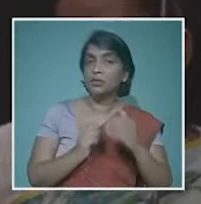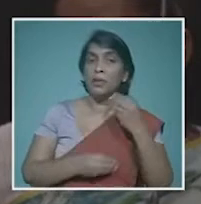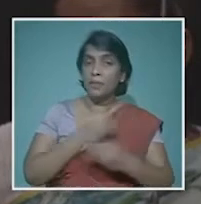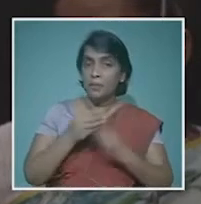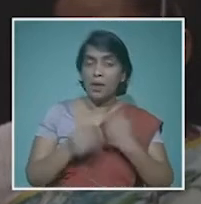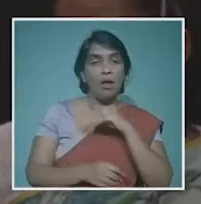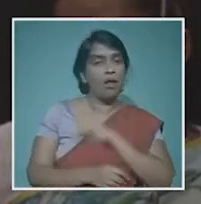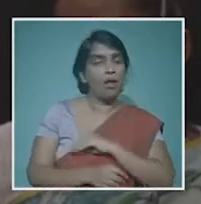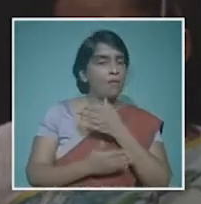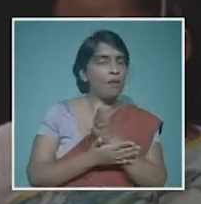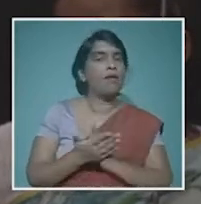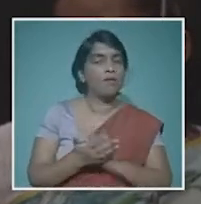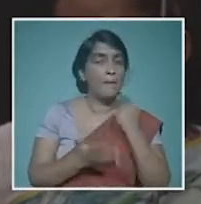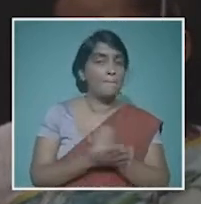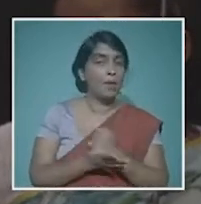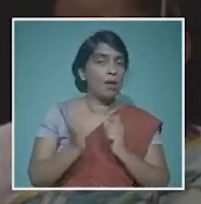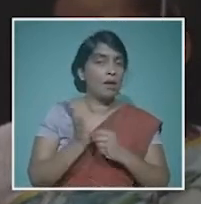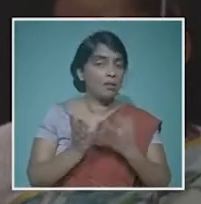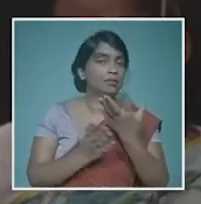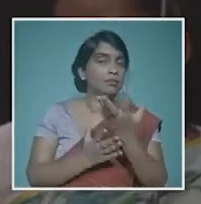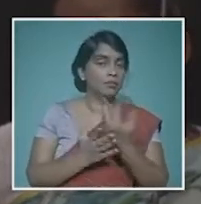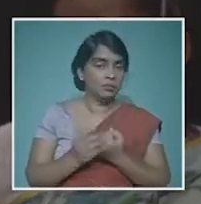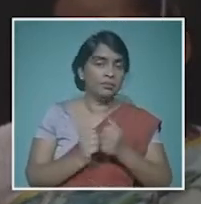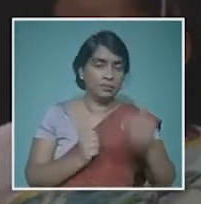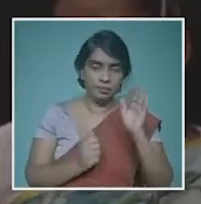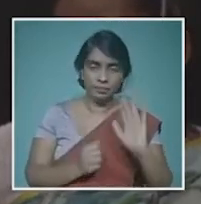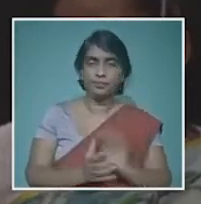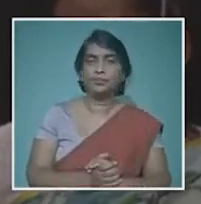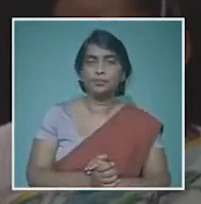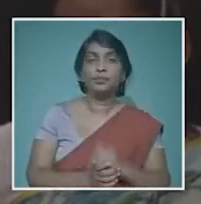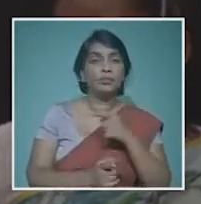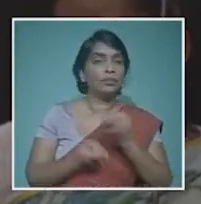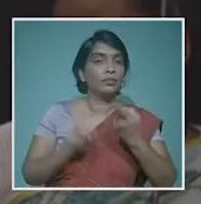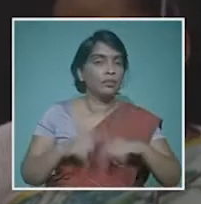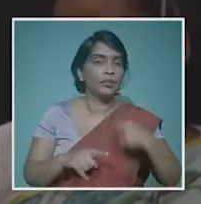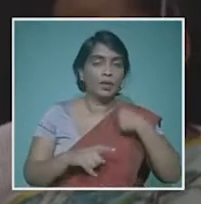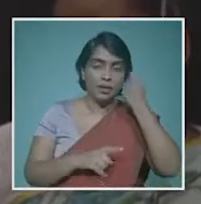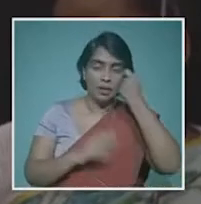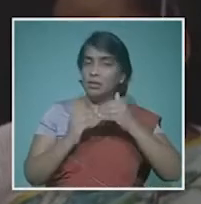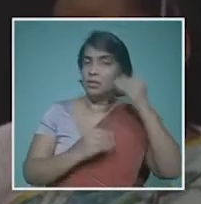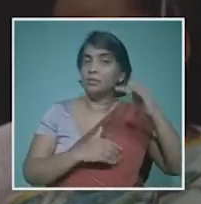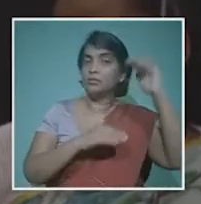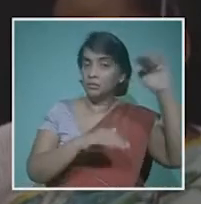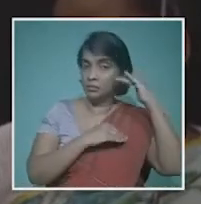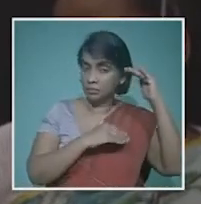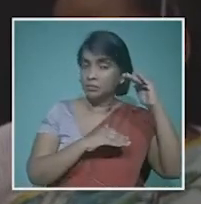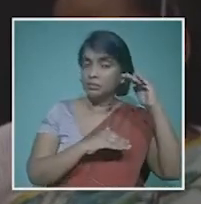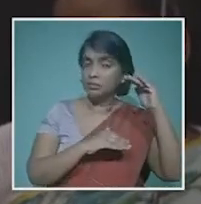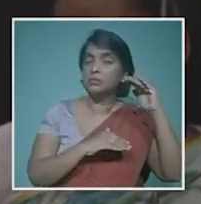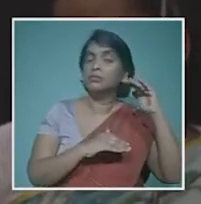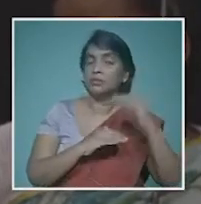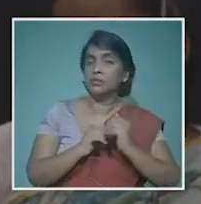ව්‍යාපාරවල ලාභෙන් කොටසක් බැංකු ණය පීවීම සඳහා ලබා ගත යුතුය. ඊළඟ යෝජනාව ඉදිරියේදී ආනයනයේ ප්‍රකෘති වී